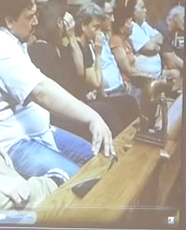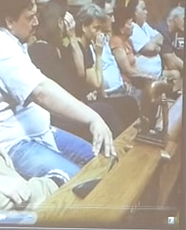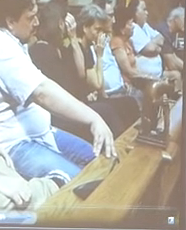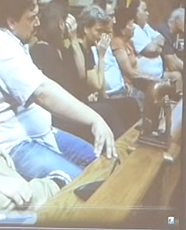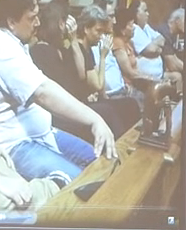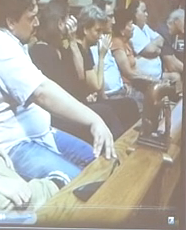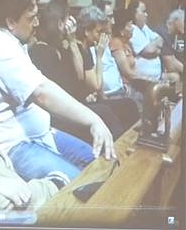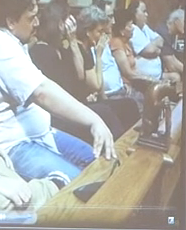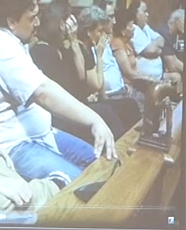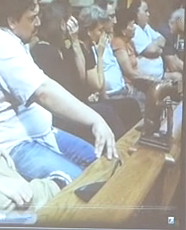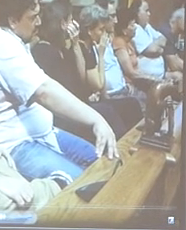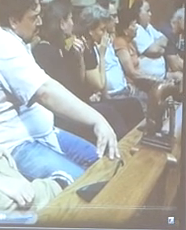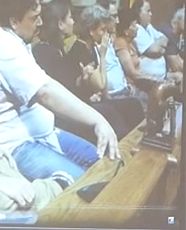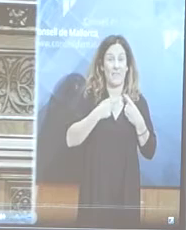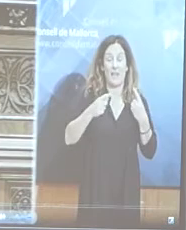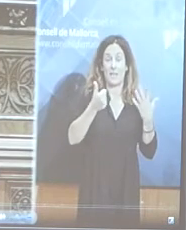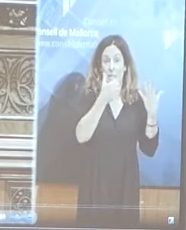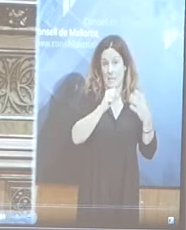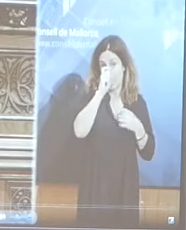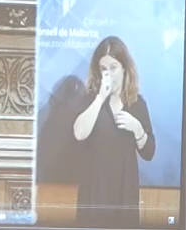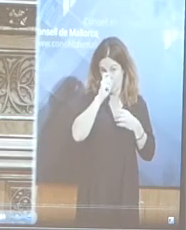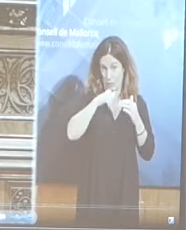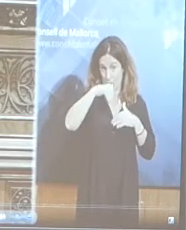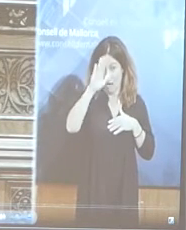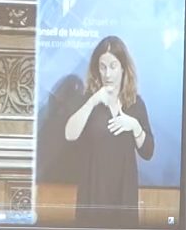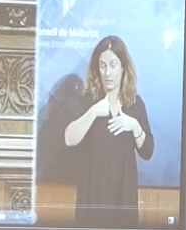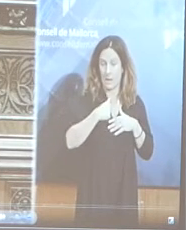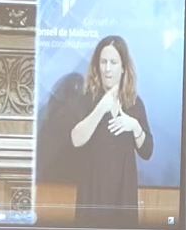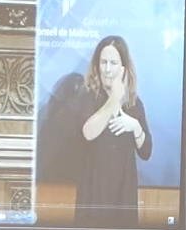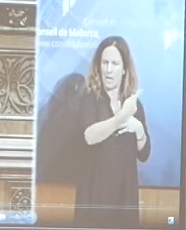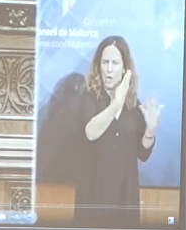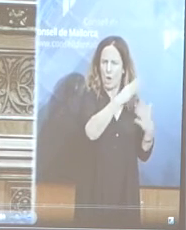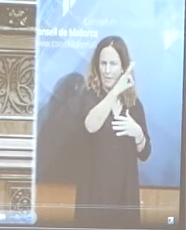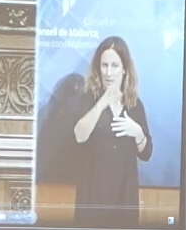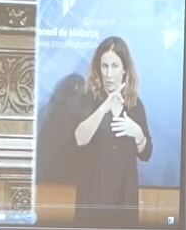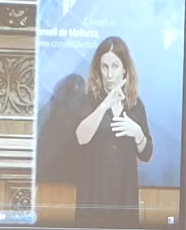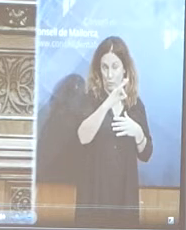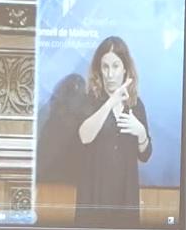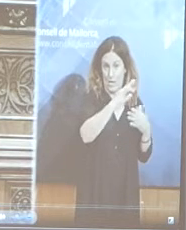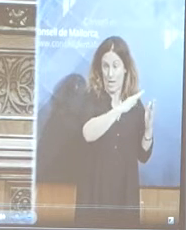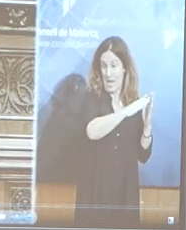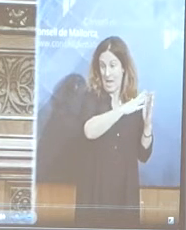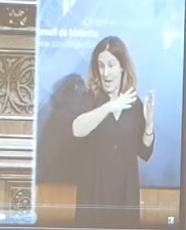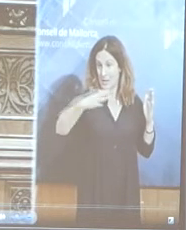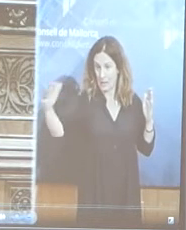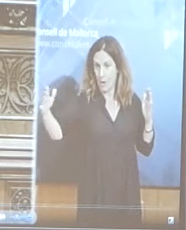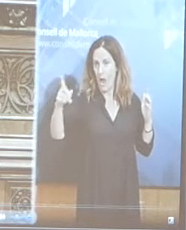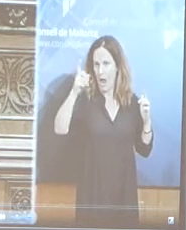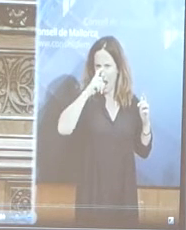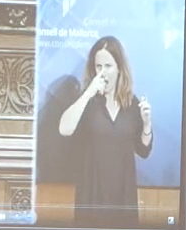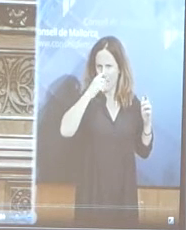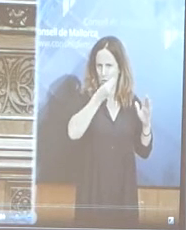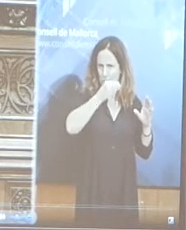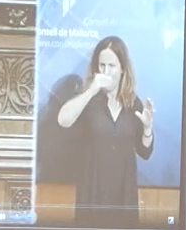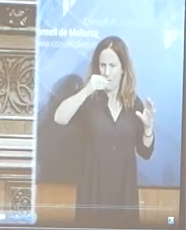L'esperança de vida de les persones de més de 60 anys han durat des de 1900. Però escolti'm, senyors experts, el que vostè no diu és que el